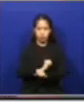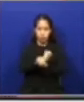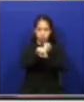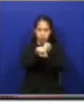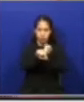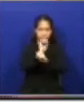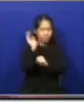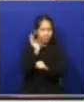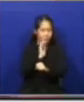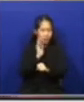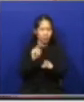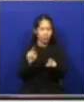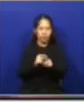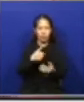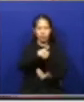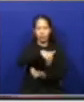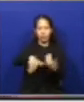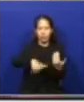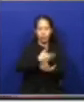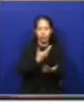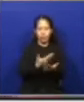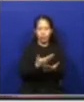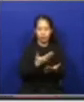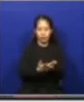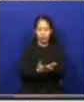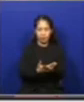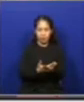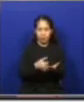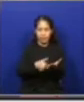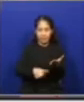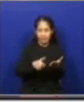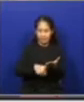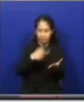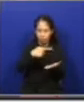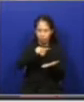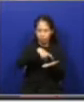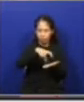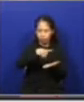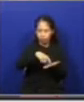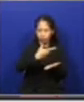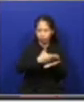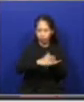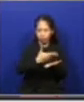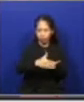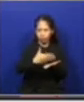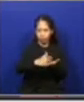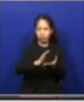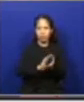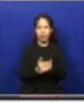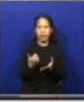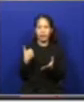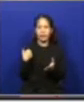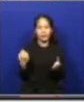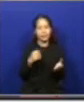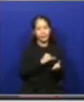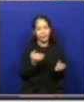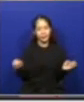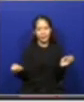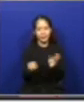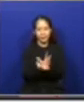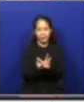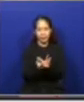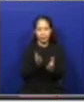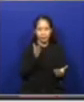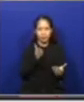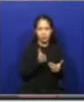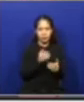สภาพคล่องหรือผิดนัดชำระหนี้และอาจส่งผลการกับฐานะการเงินและการทำงานด้